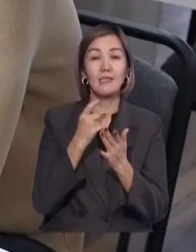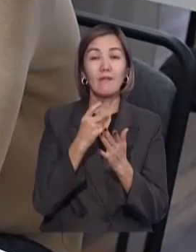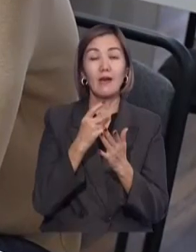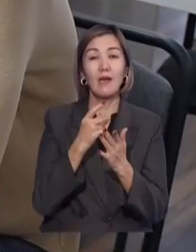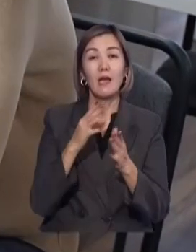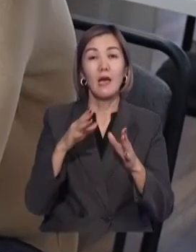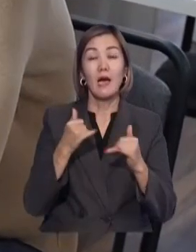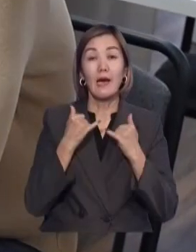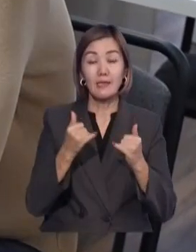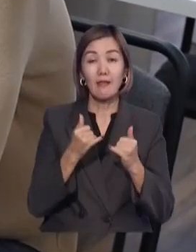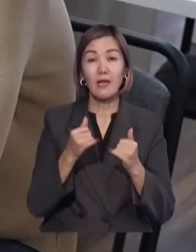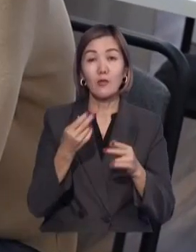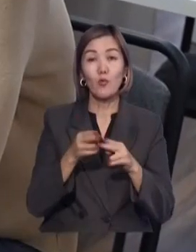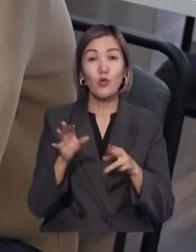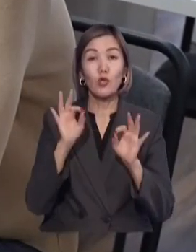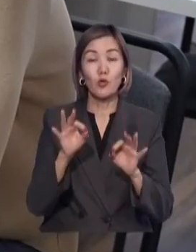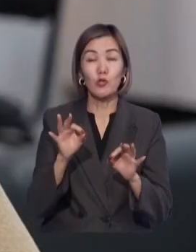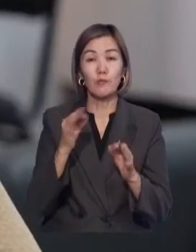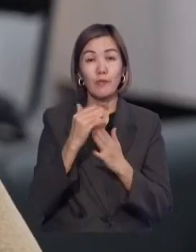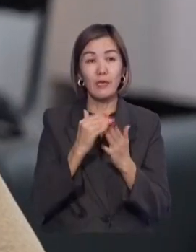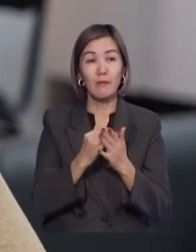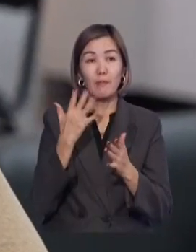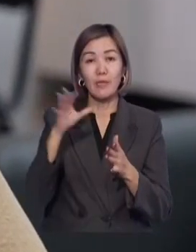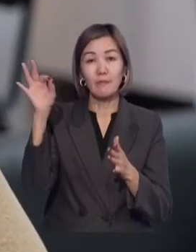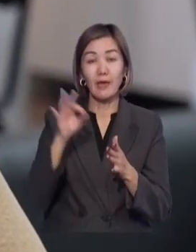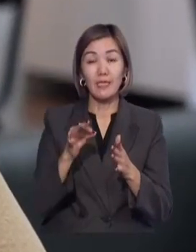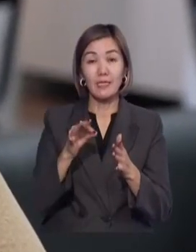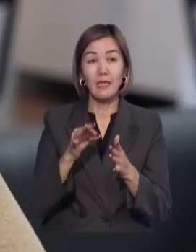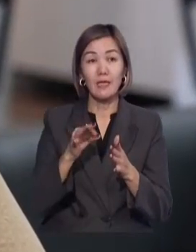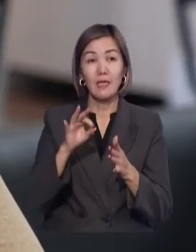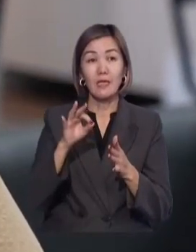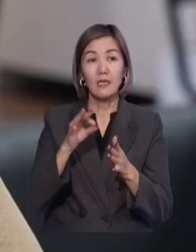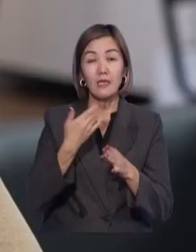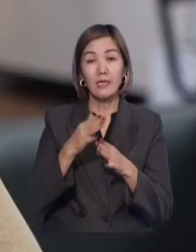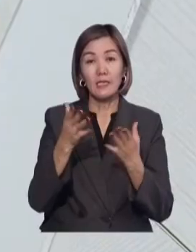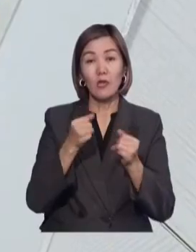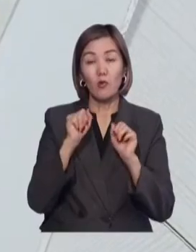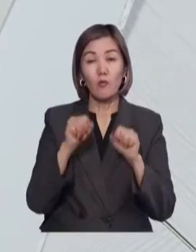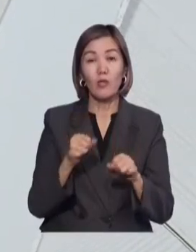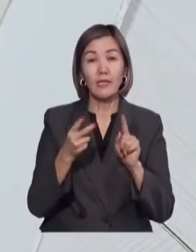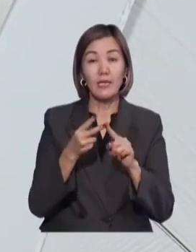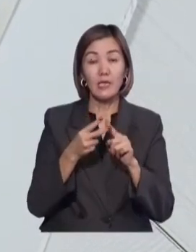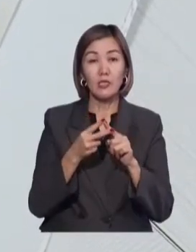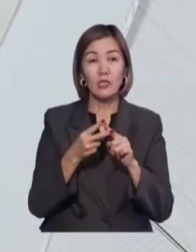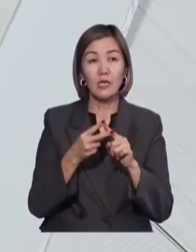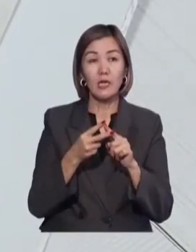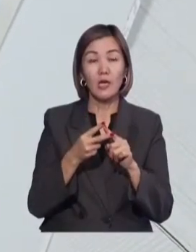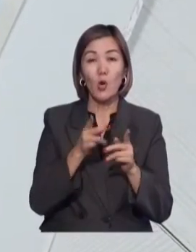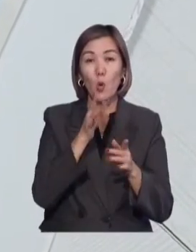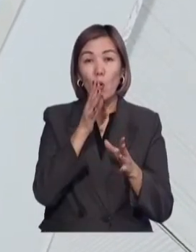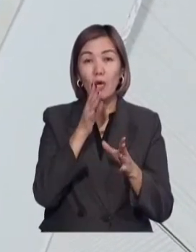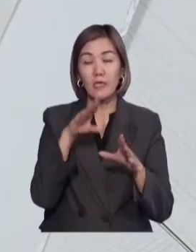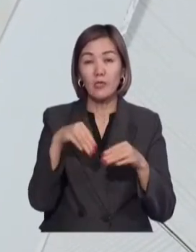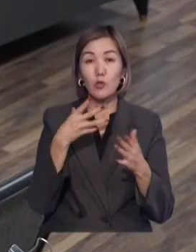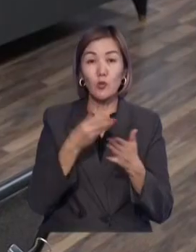бағдарлама. Біріншіден фермерлер 5%-дан аспайтын жеңілдік мөлшерлемесі бойынша несие алады. Екіншіден қайтару мерзімі де ыңғайлы.